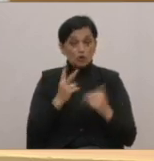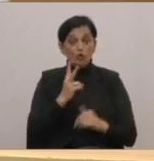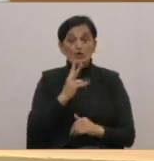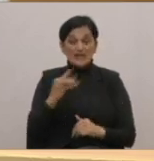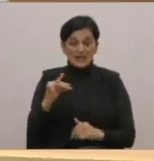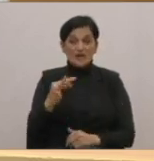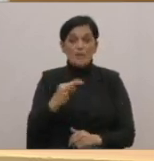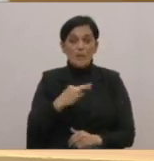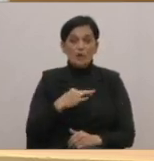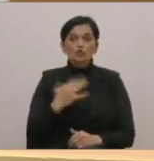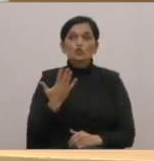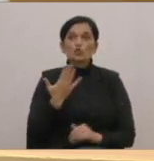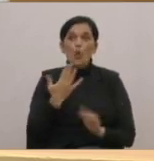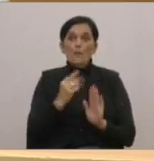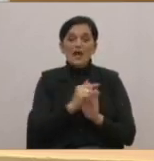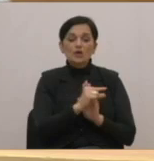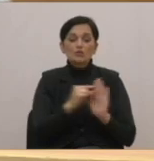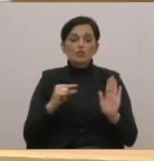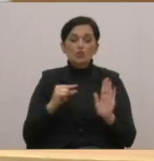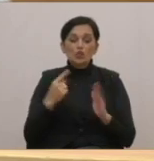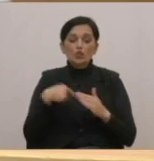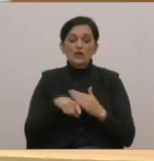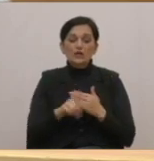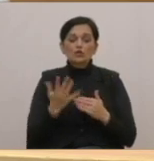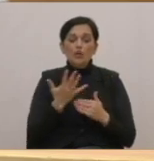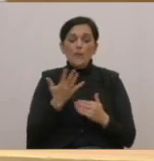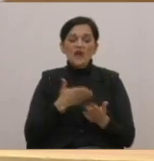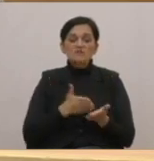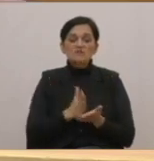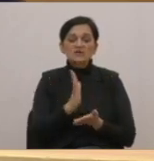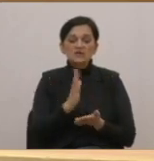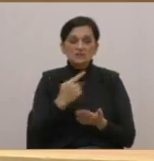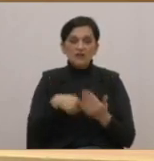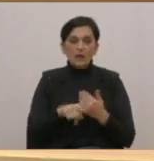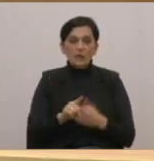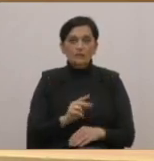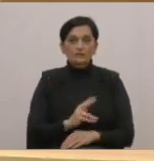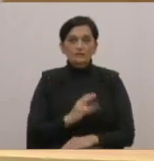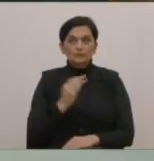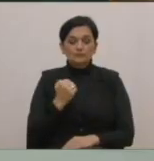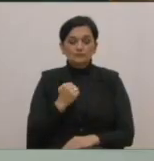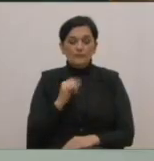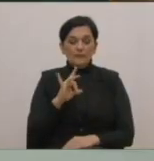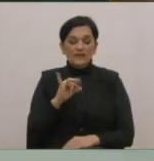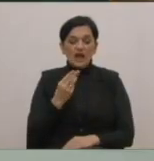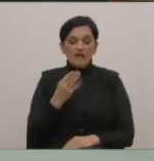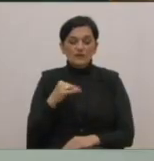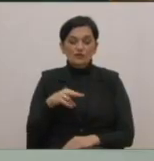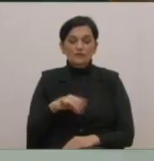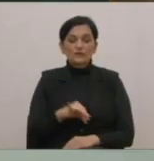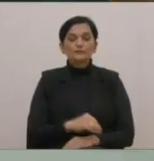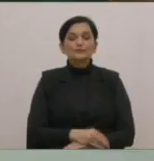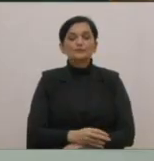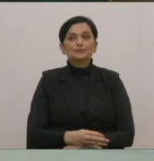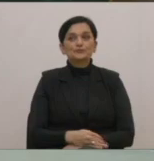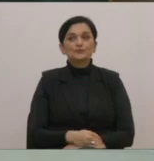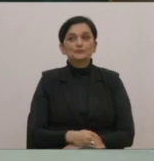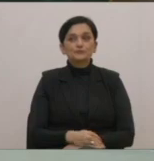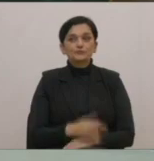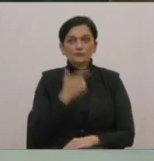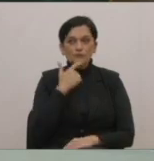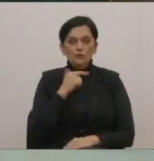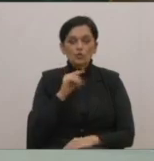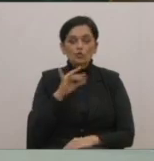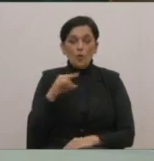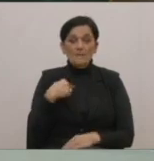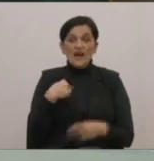pasuhi mașin, romeli muhlidan, gamom dinarios, da, romeli principi danes, madlova. Alexander Akuyashvili. Patron, tani, că